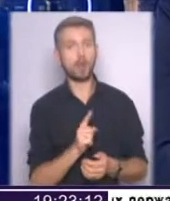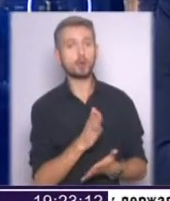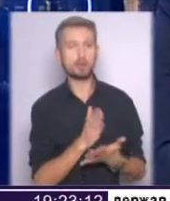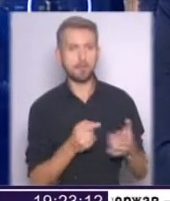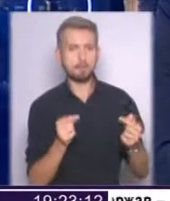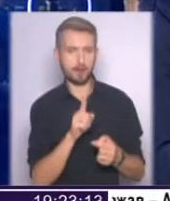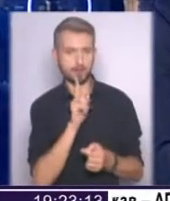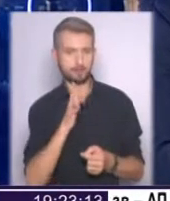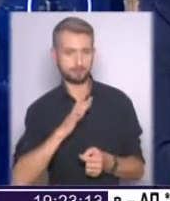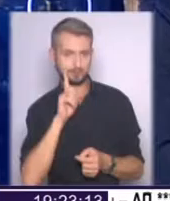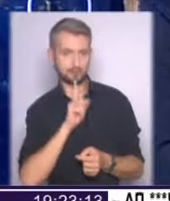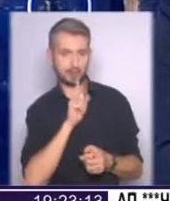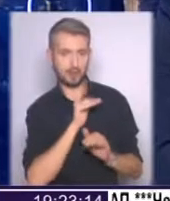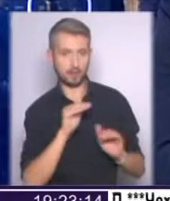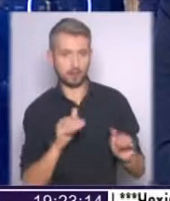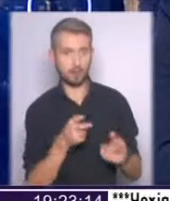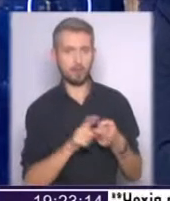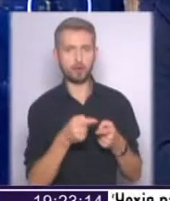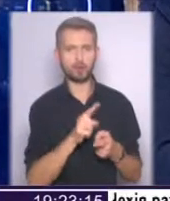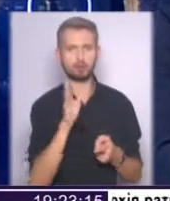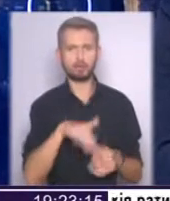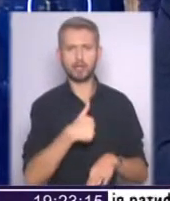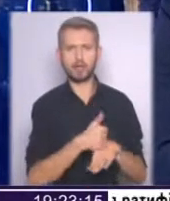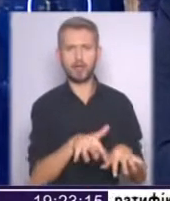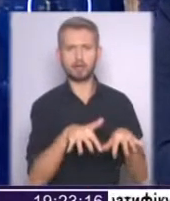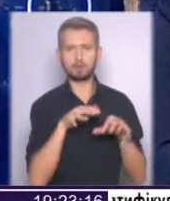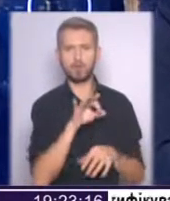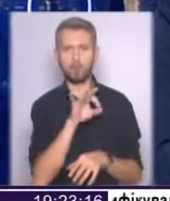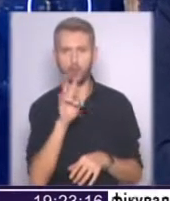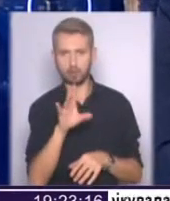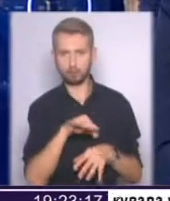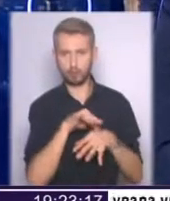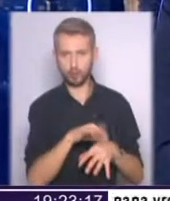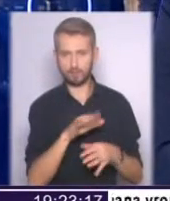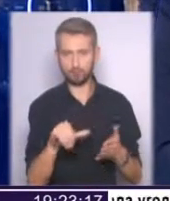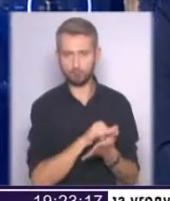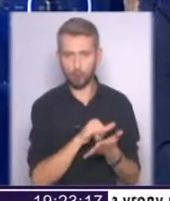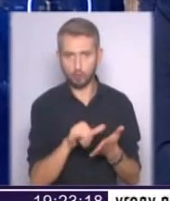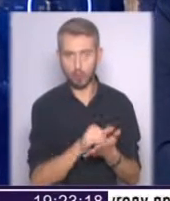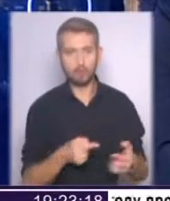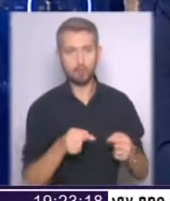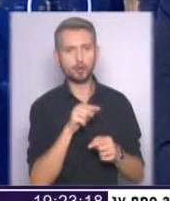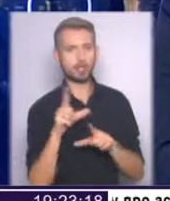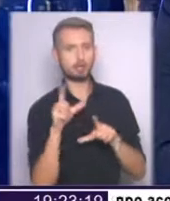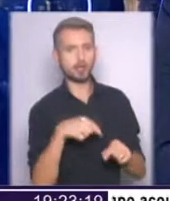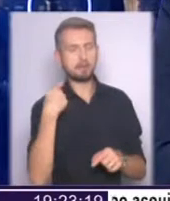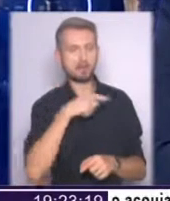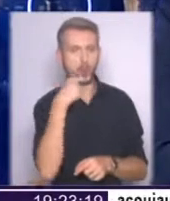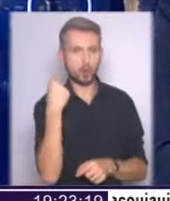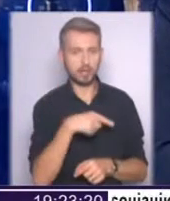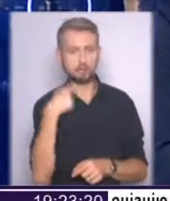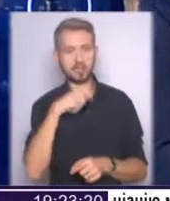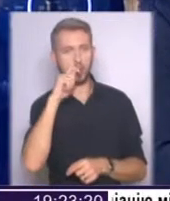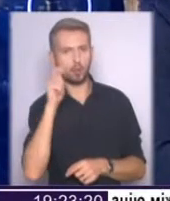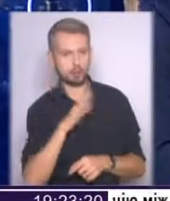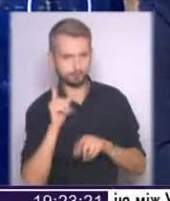я пов'язую це з тим, що буде Генеральна асамблея ООН, засідання проходити в Нью-Йорку. Відповідно, туди поїде і президент Росії, і президент